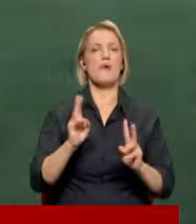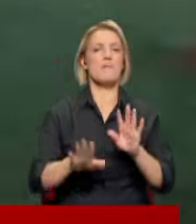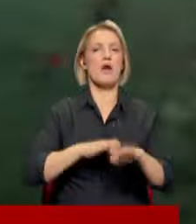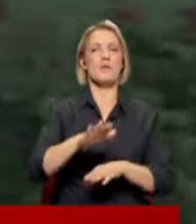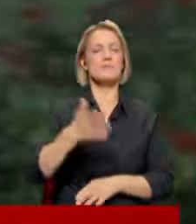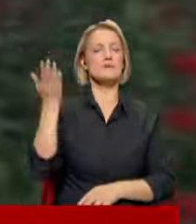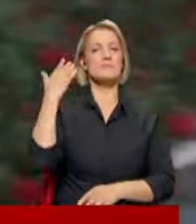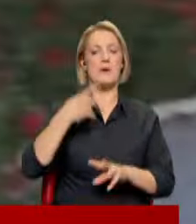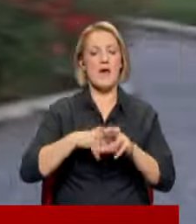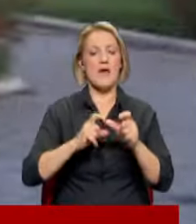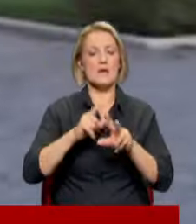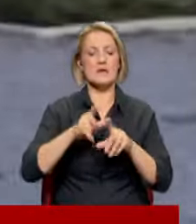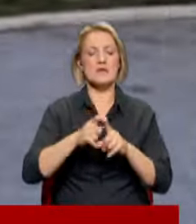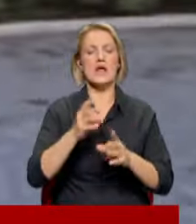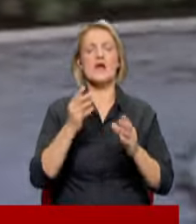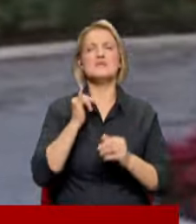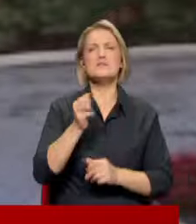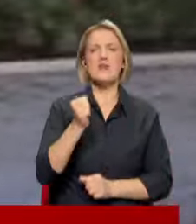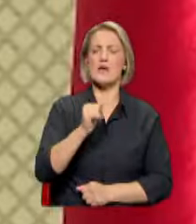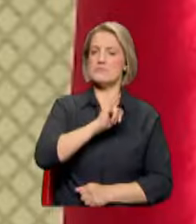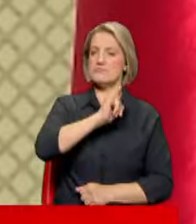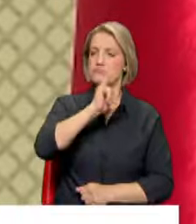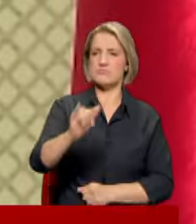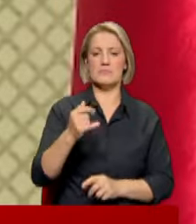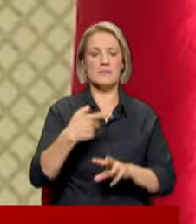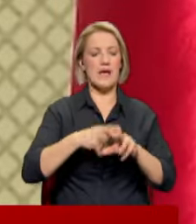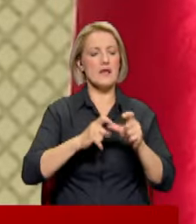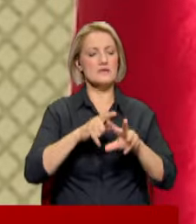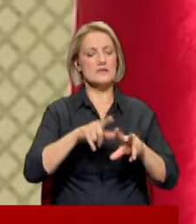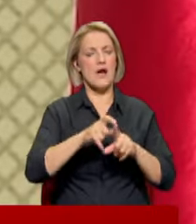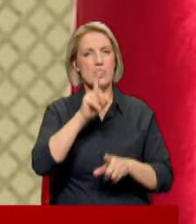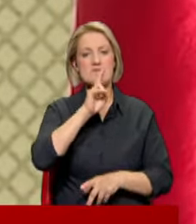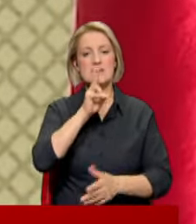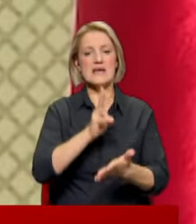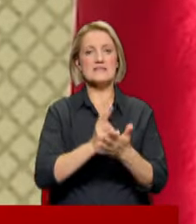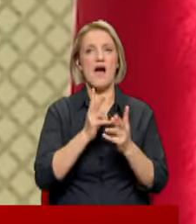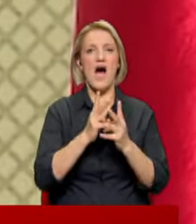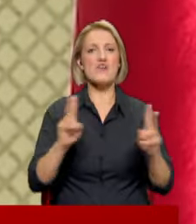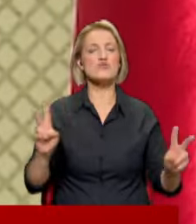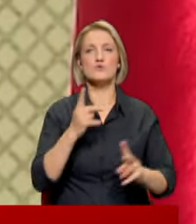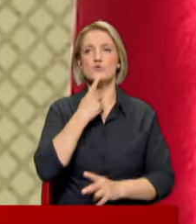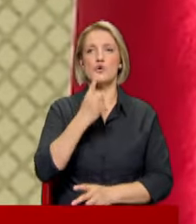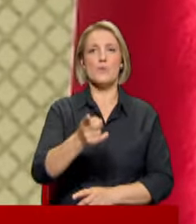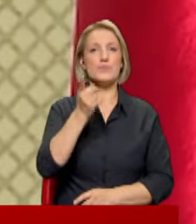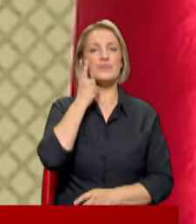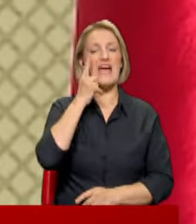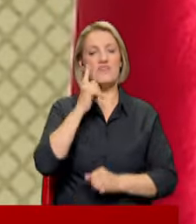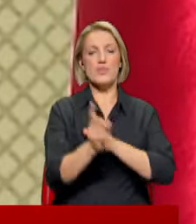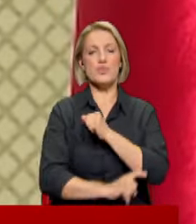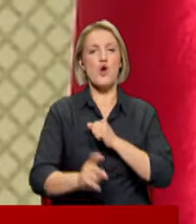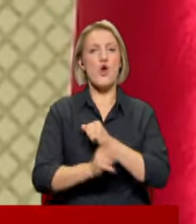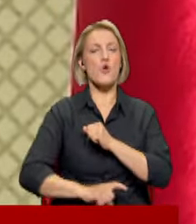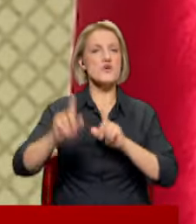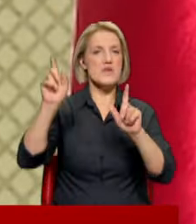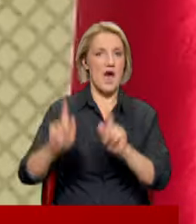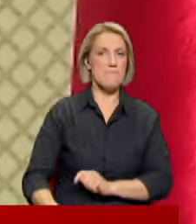geçmişte Beşar Esad'ı sert sözlerle hedef almıştı. Esed kesinlikle, açık ve net söylüyorum, devlet terörü